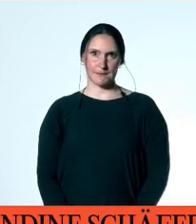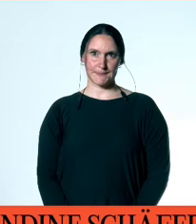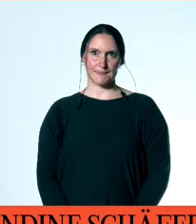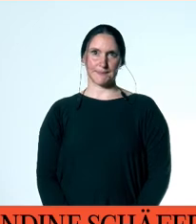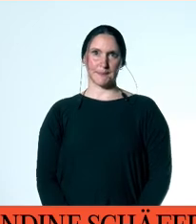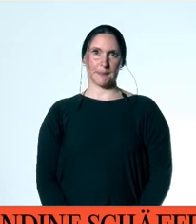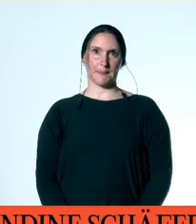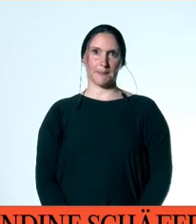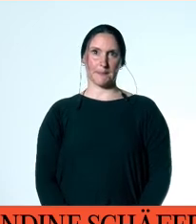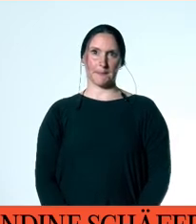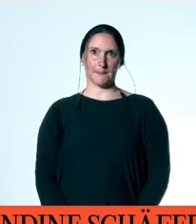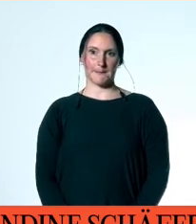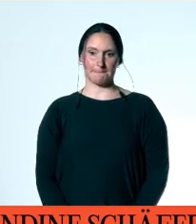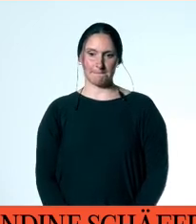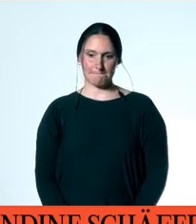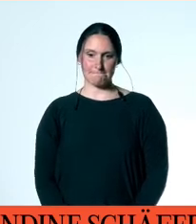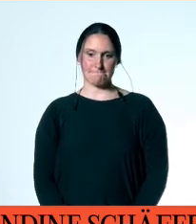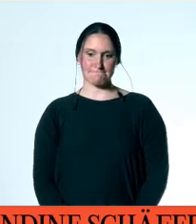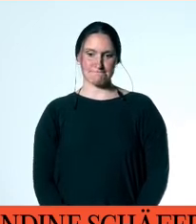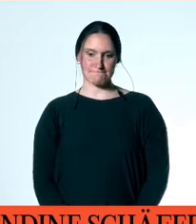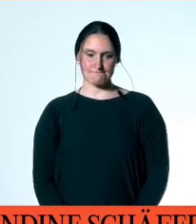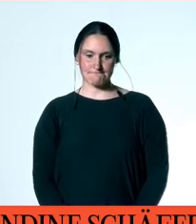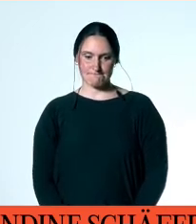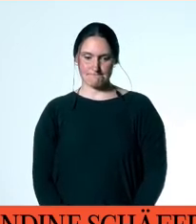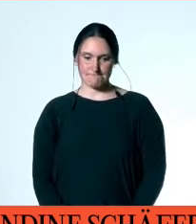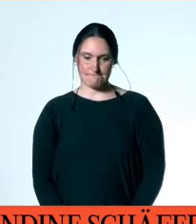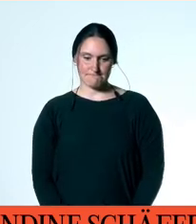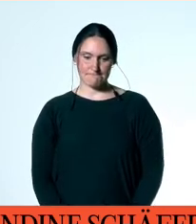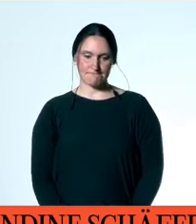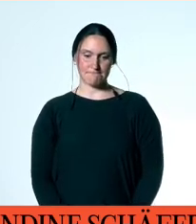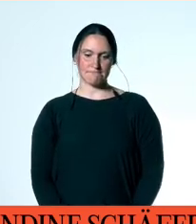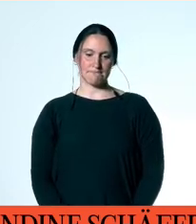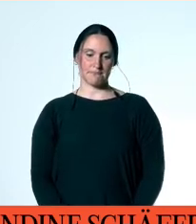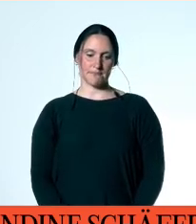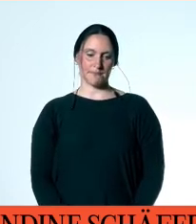Also Teil dieser Gespräche sein zu können,